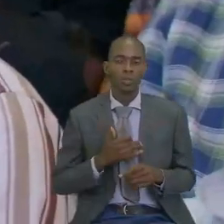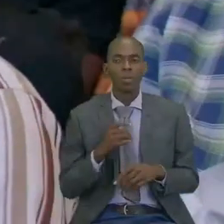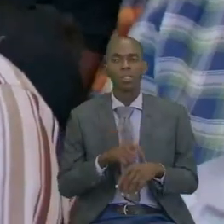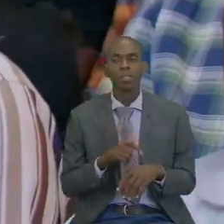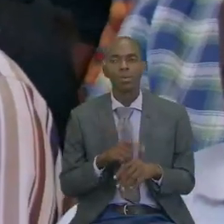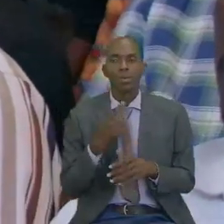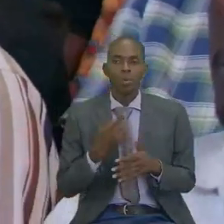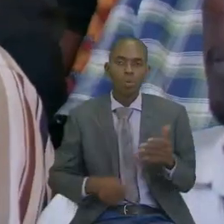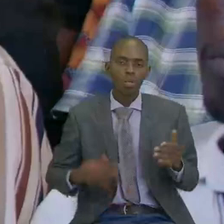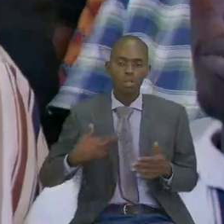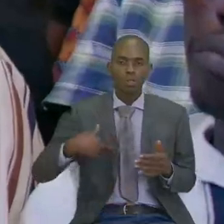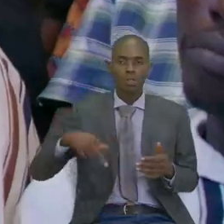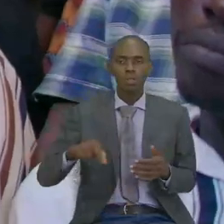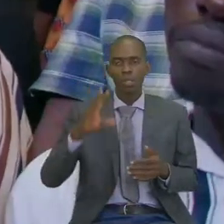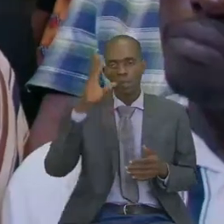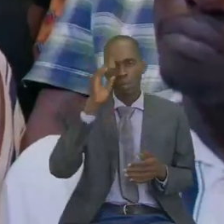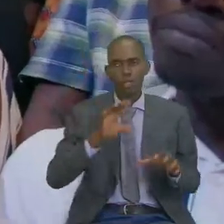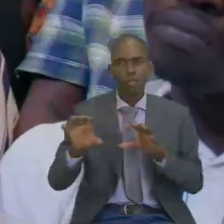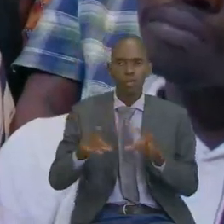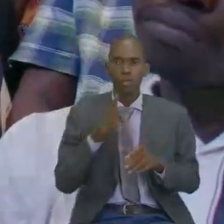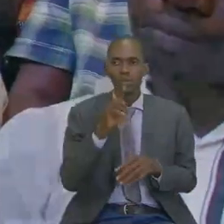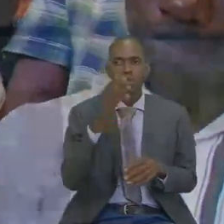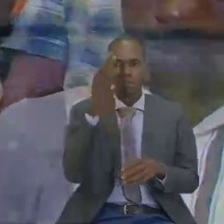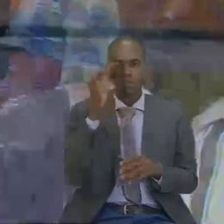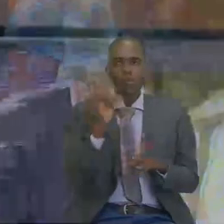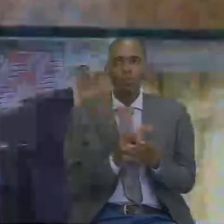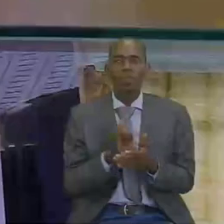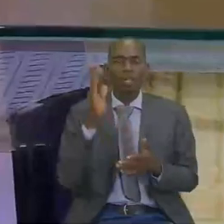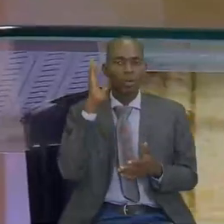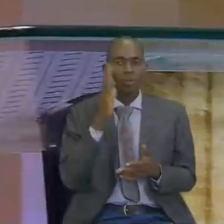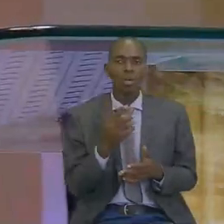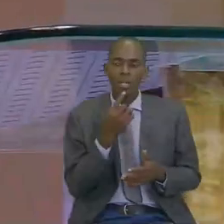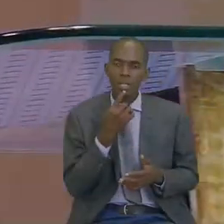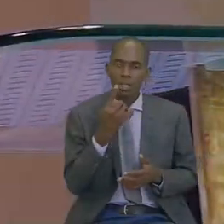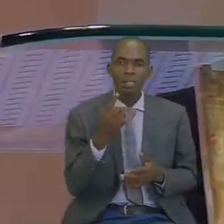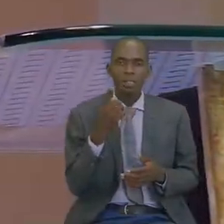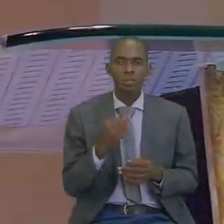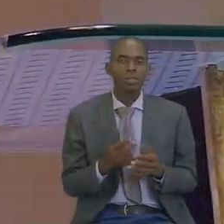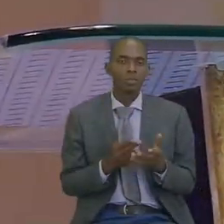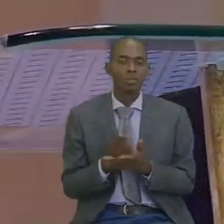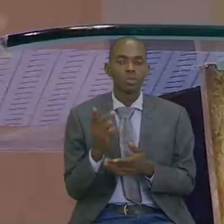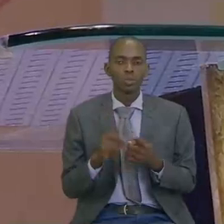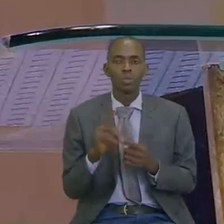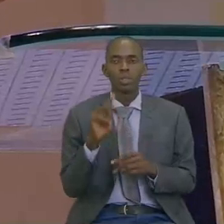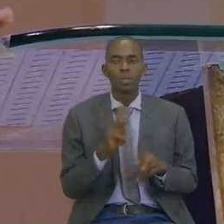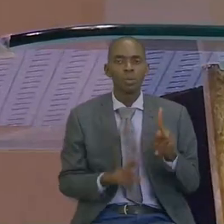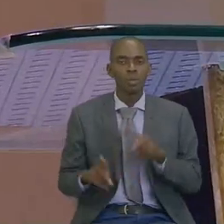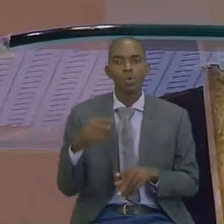quel est l'homme religieux, quel homme connaissez-vous qui peut dire la vérité au roi de notre